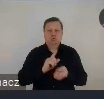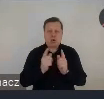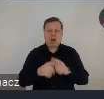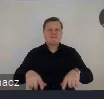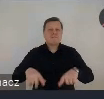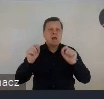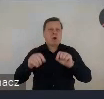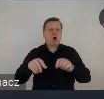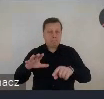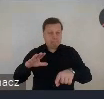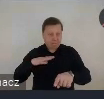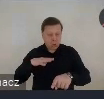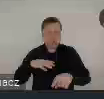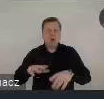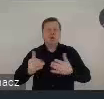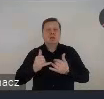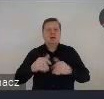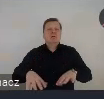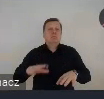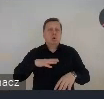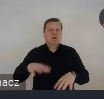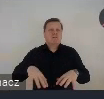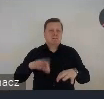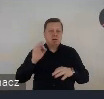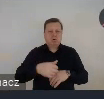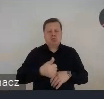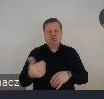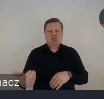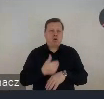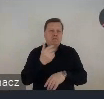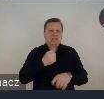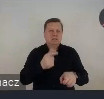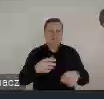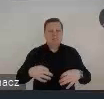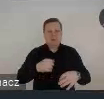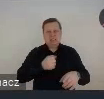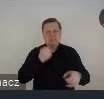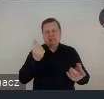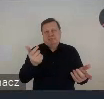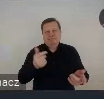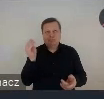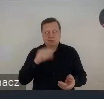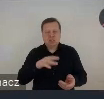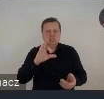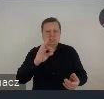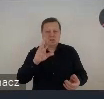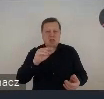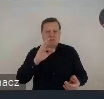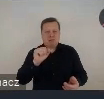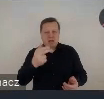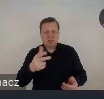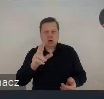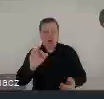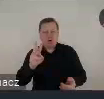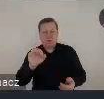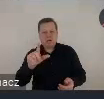się odbyło i rzeczywiście wybrało na przykład na nowego starszego pana Stefana Kowalskiego, a nie